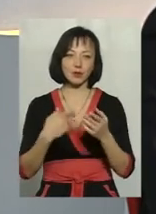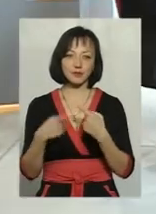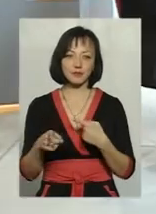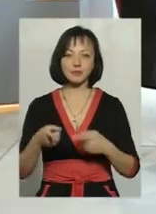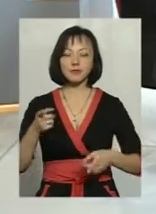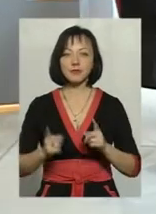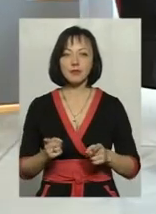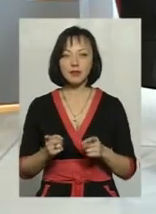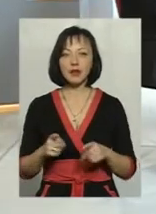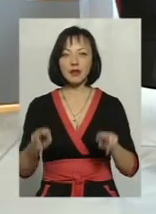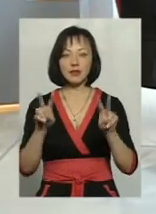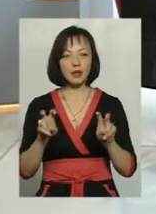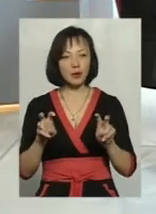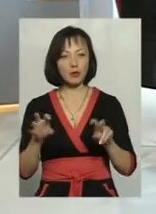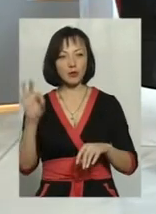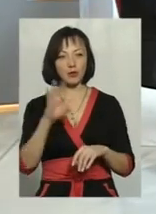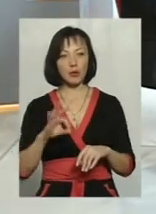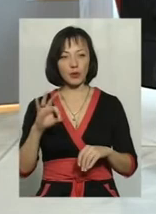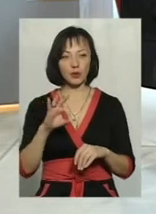Насправді, тему про